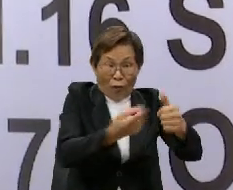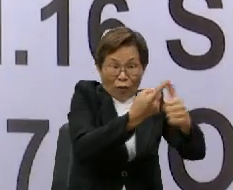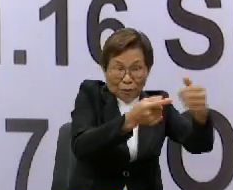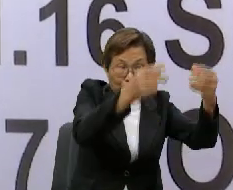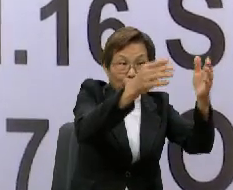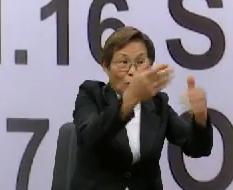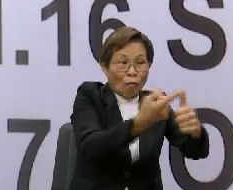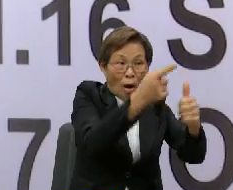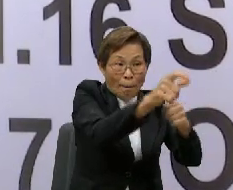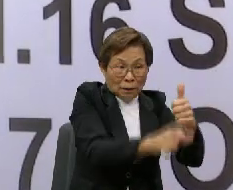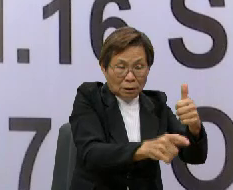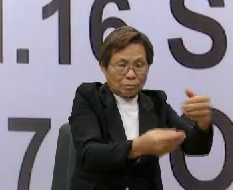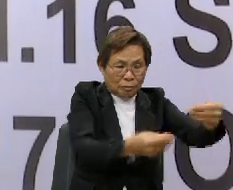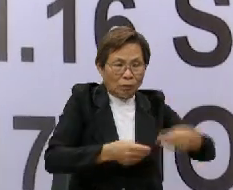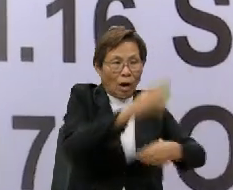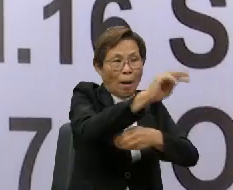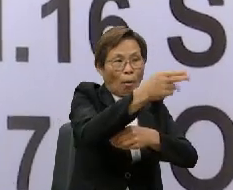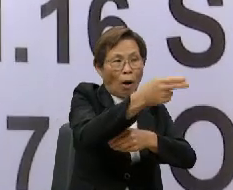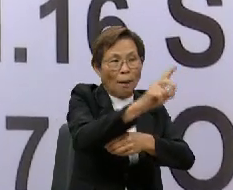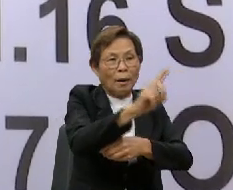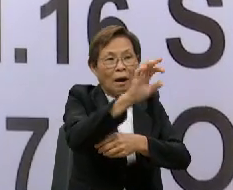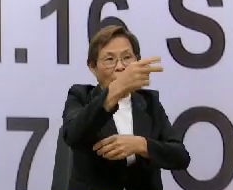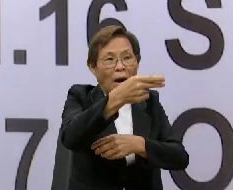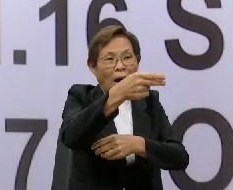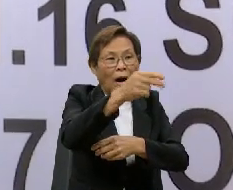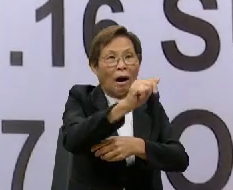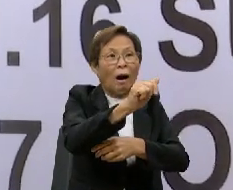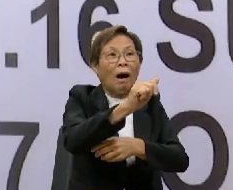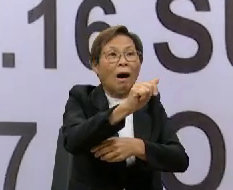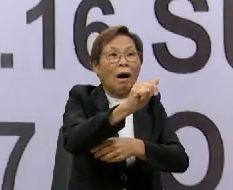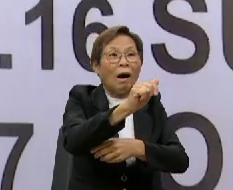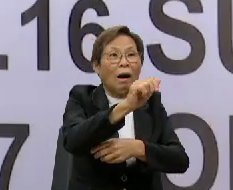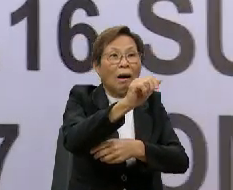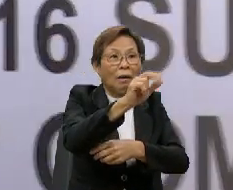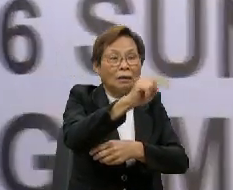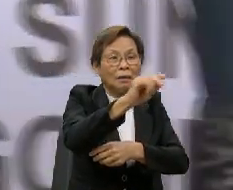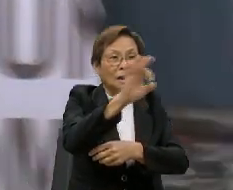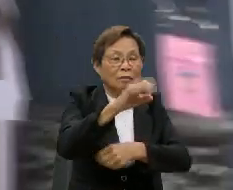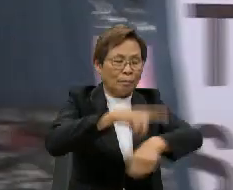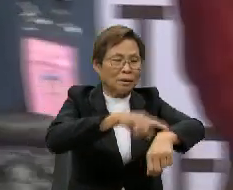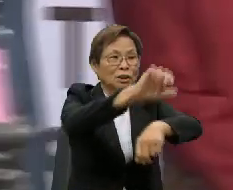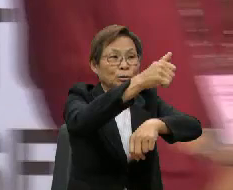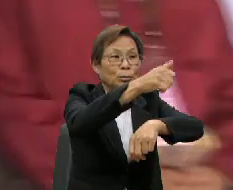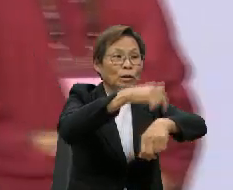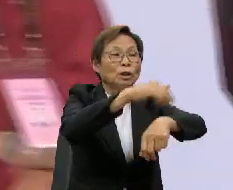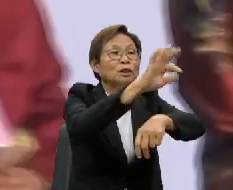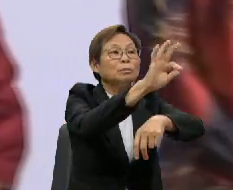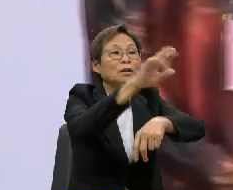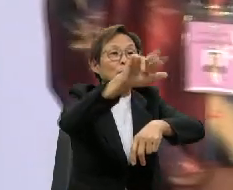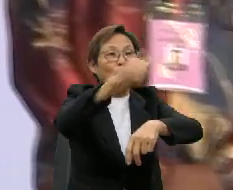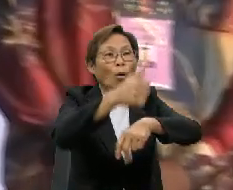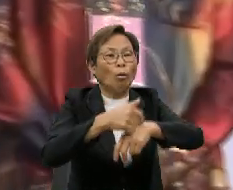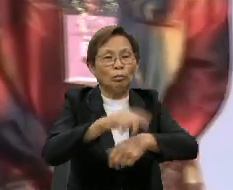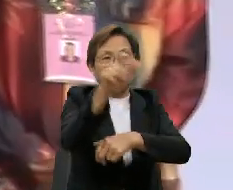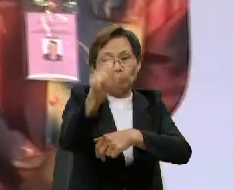pertama, Muhammad Hanif bin Jamaluddin, masa 9.10 pagi, Parti